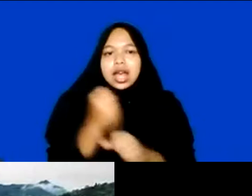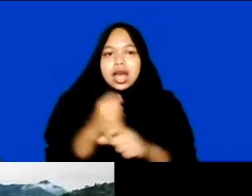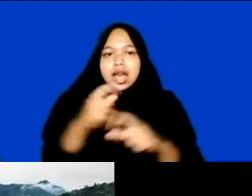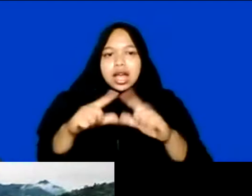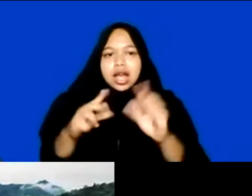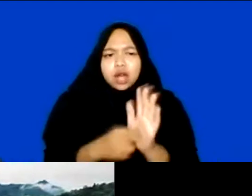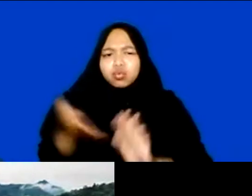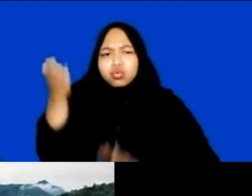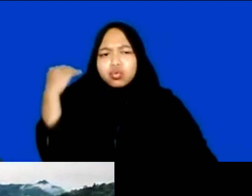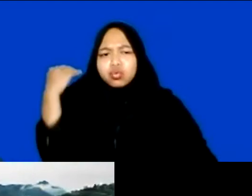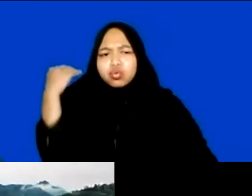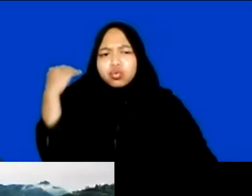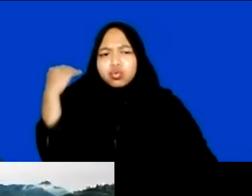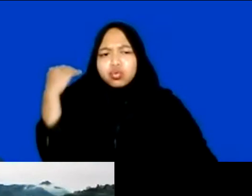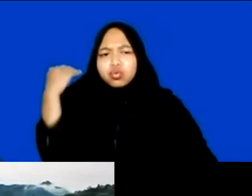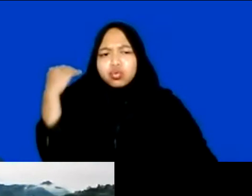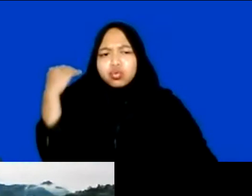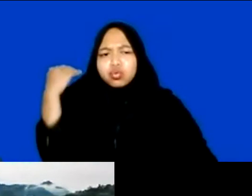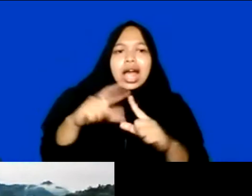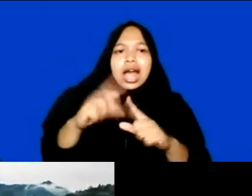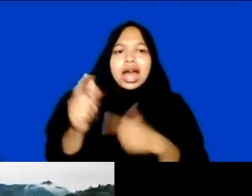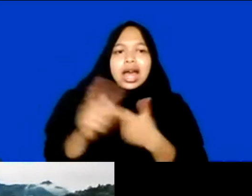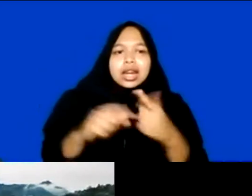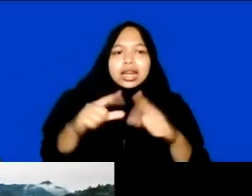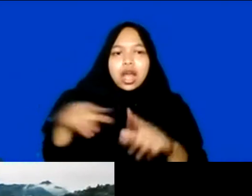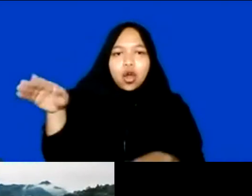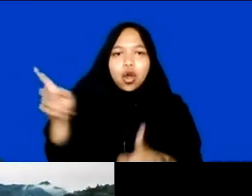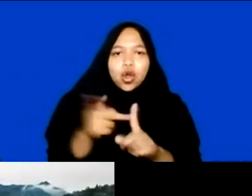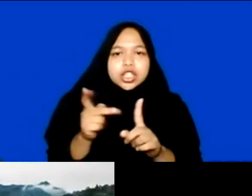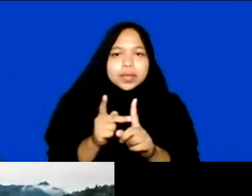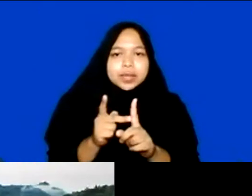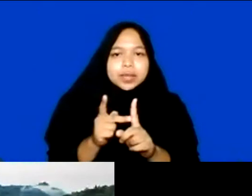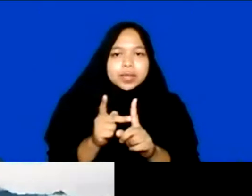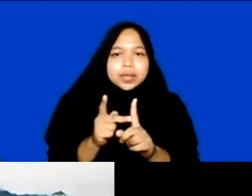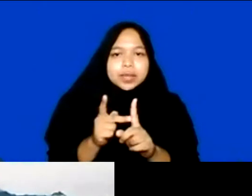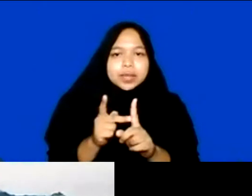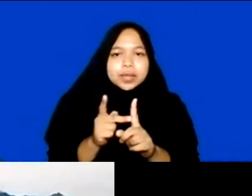berkesan? Salah satu karya hospit.